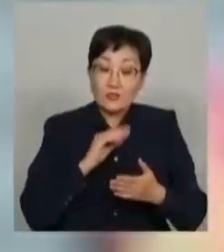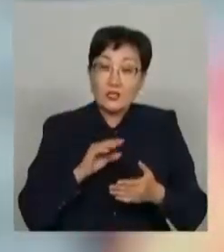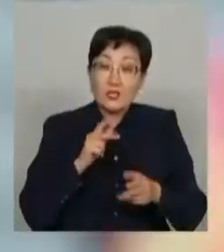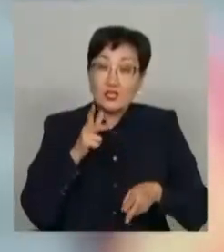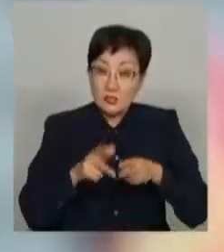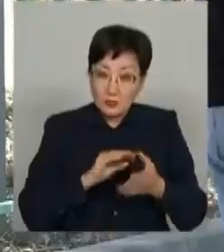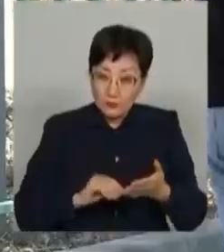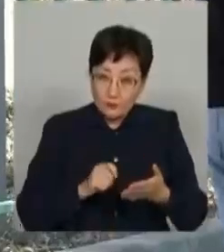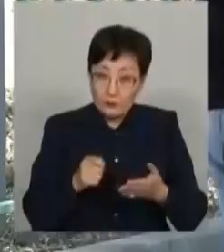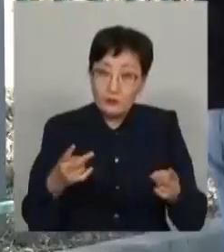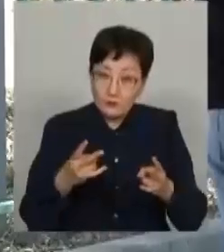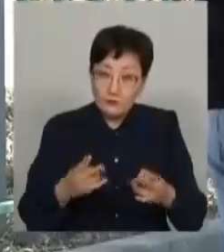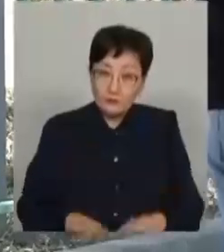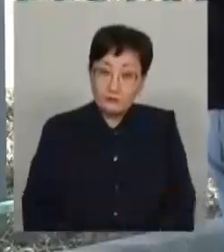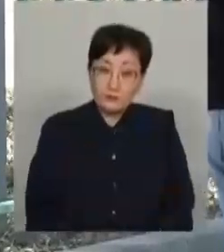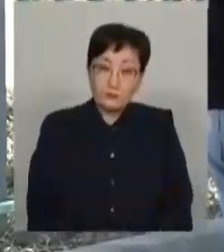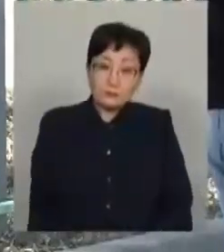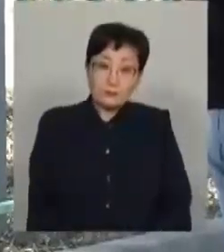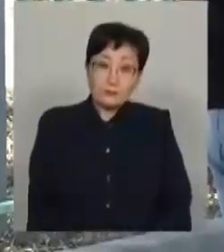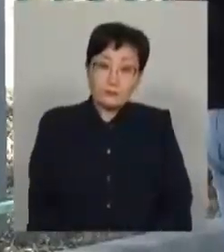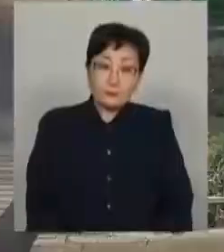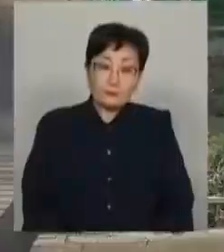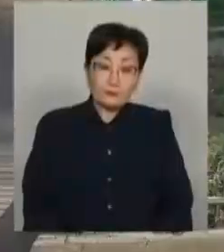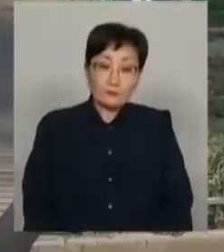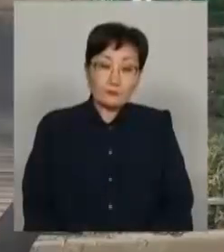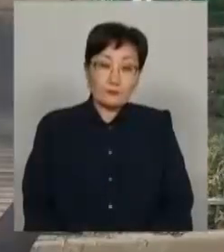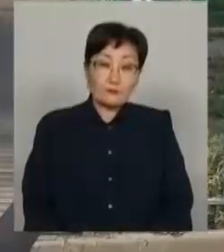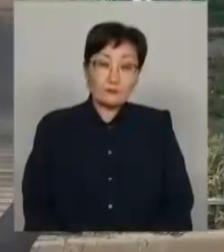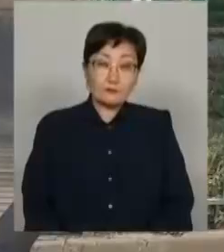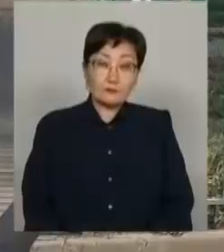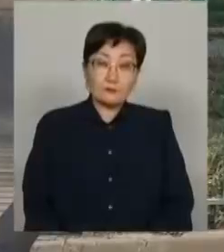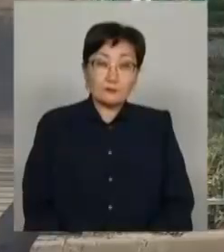жазып қалдыруы тиіс. Оразай Нұртай, Мейрам Исабеков, Сағынғали Мұңайтпасов, Алматы телеарнасы.